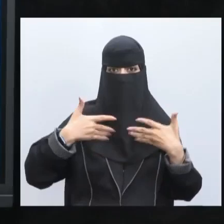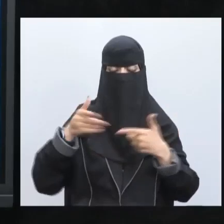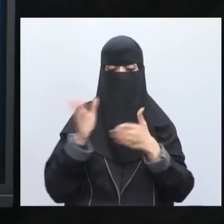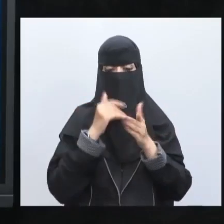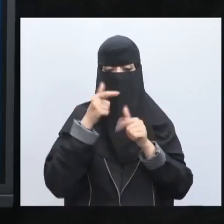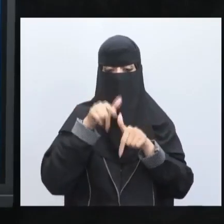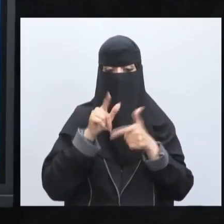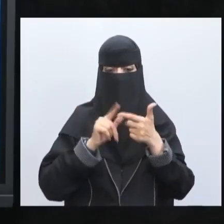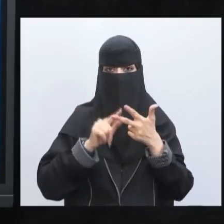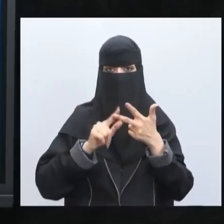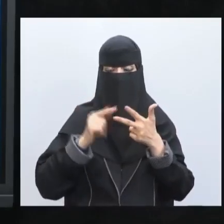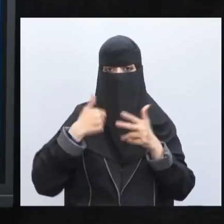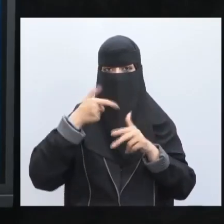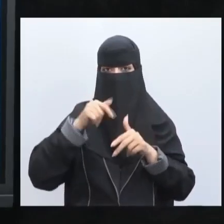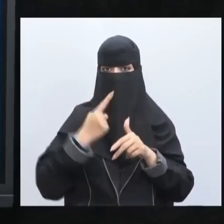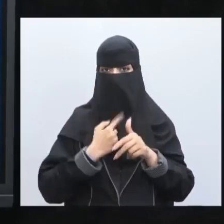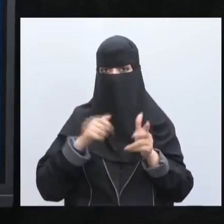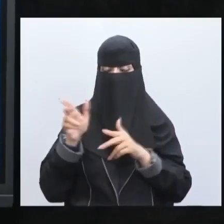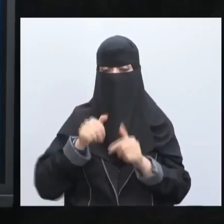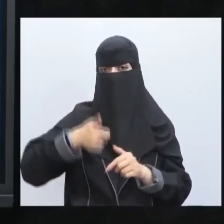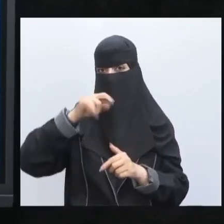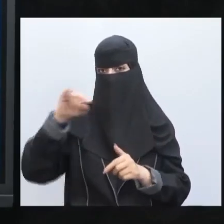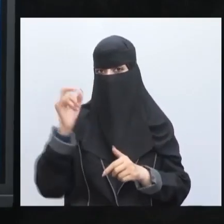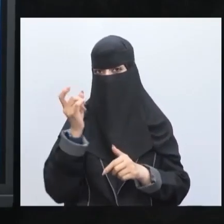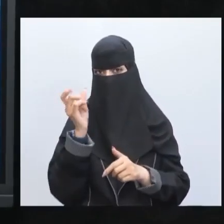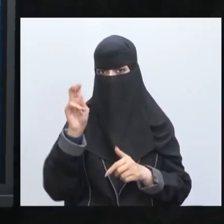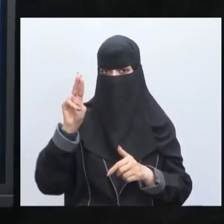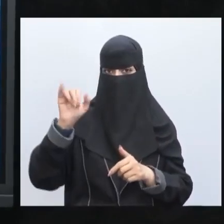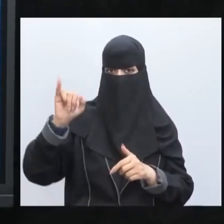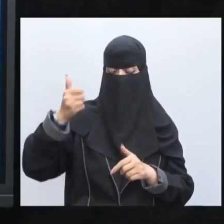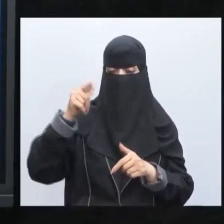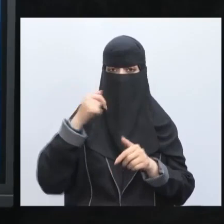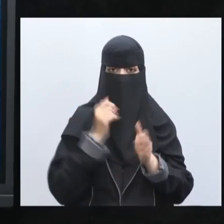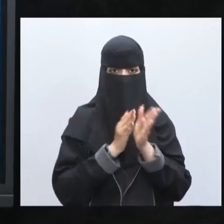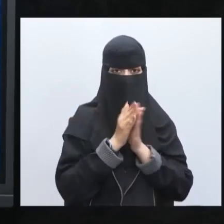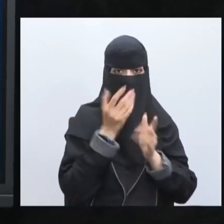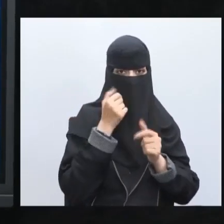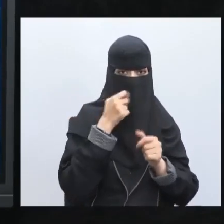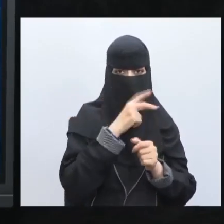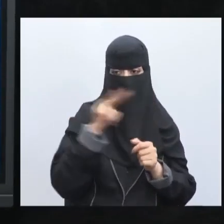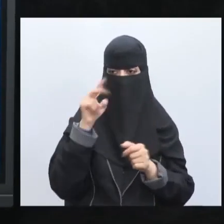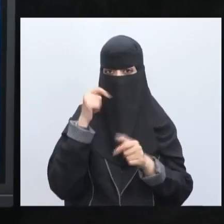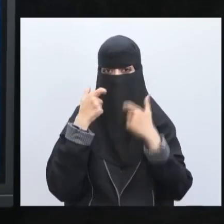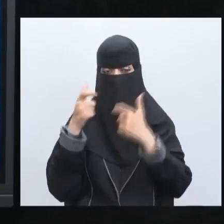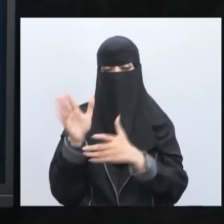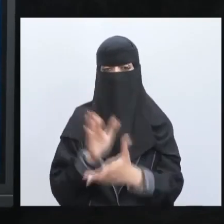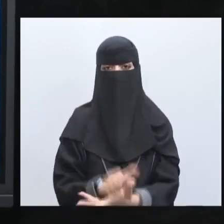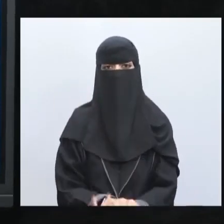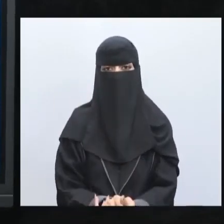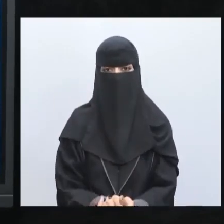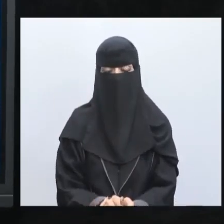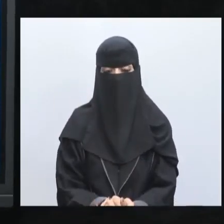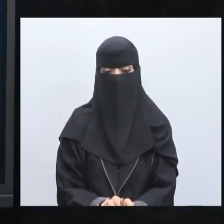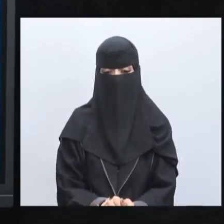الرغبه في الانتماء وكذلك الحصول على الاهتمام ولفت الانتباه